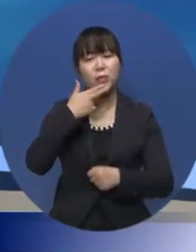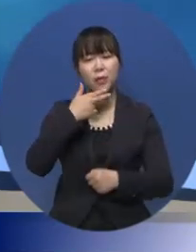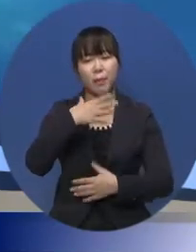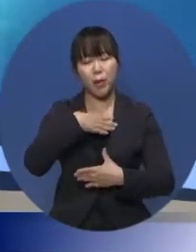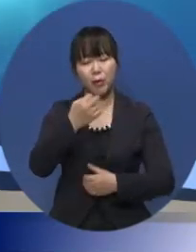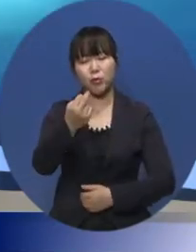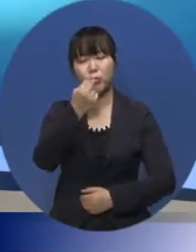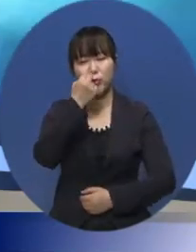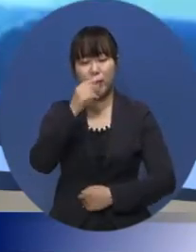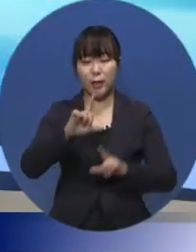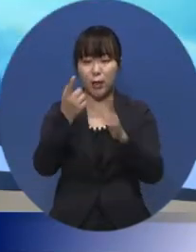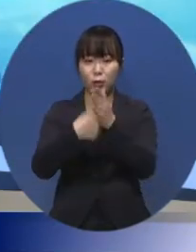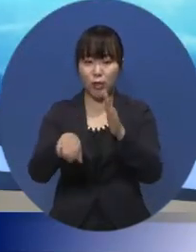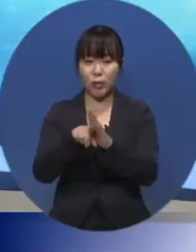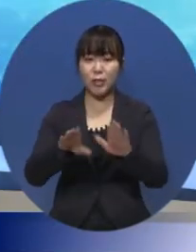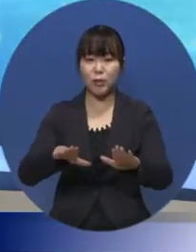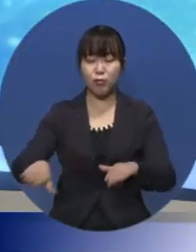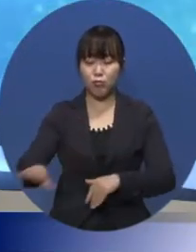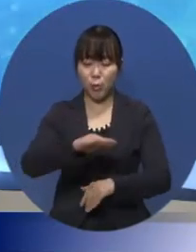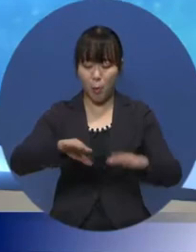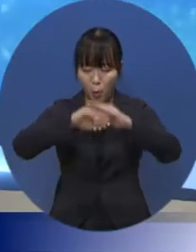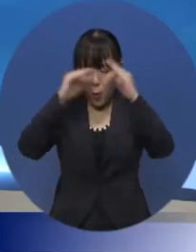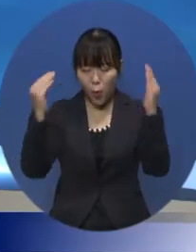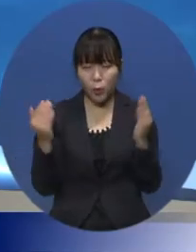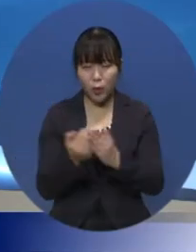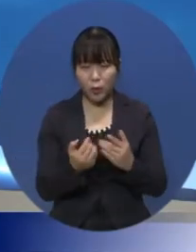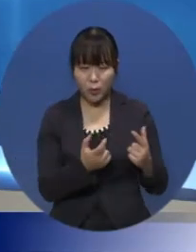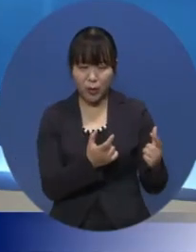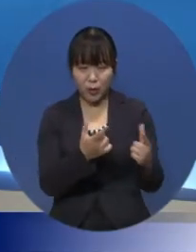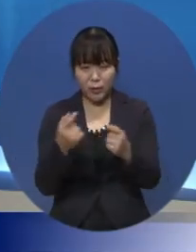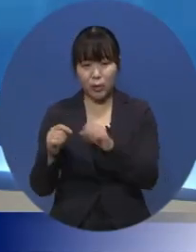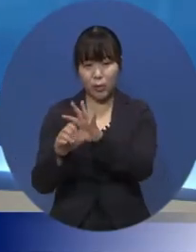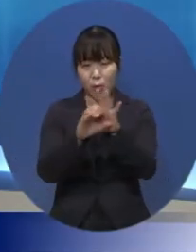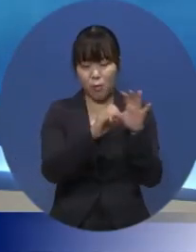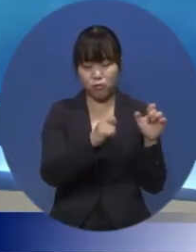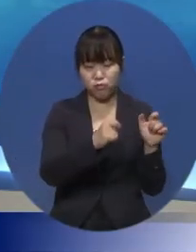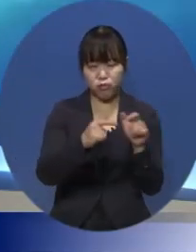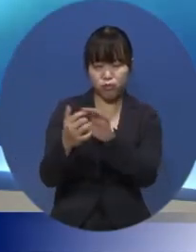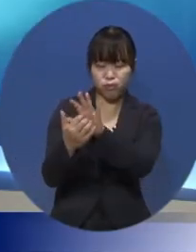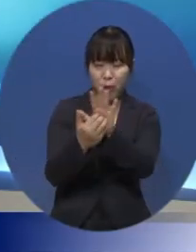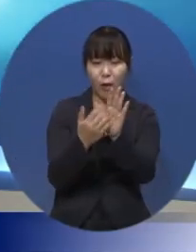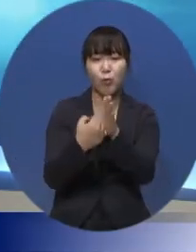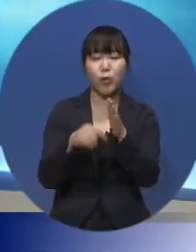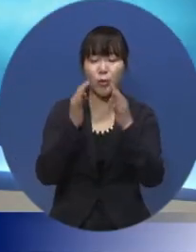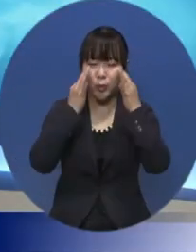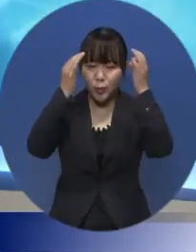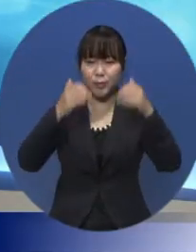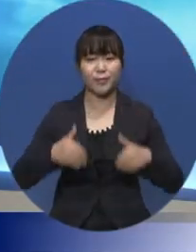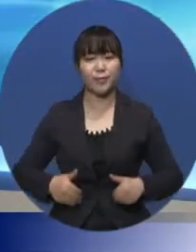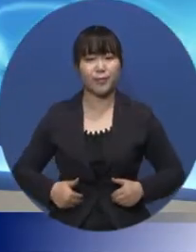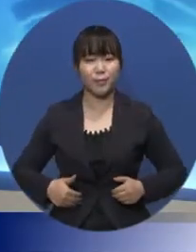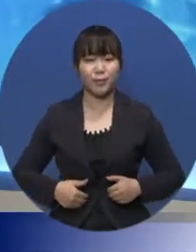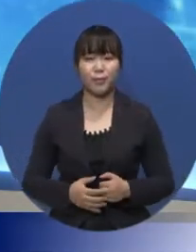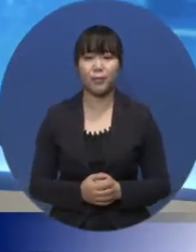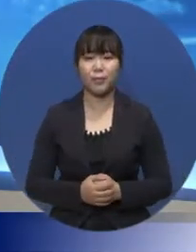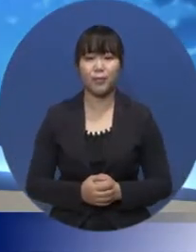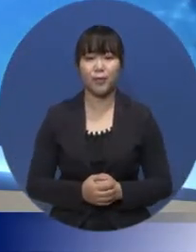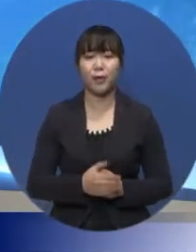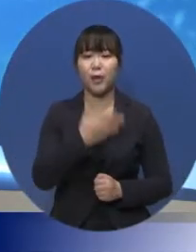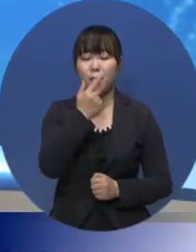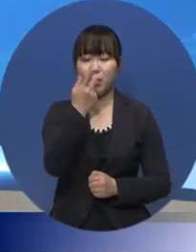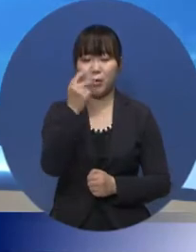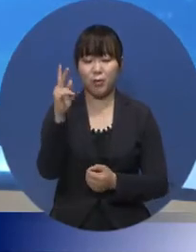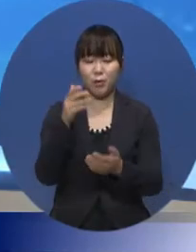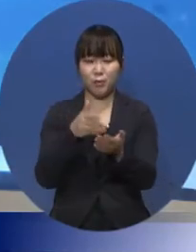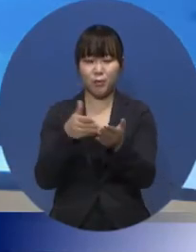날을 위해 지금은 우리 모두가 한 마음으로 코로나19 확산 예방을 위해 힘써야겠습니다. 이상 복지TV